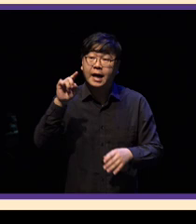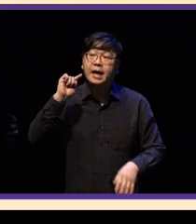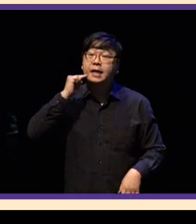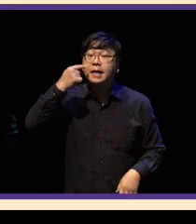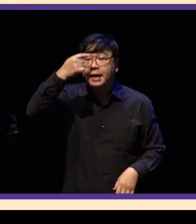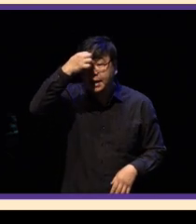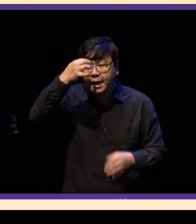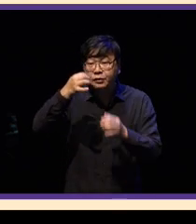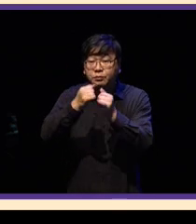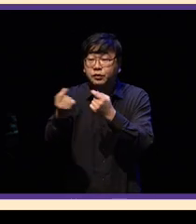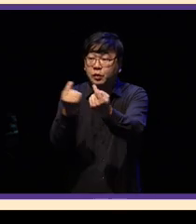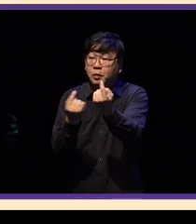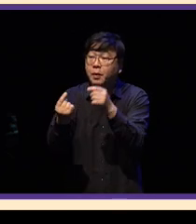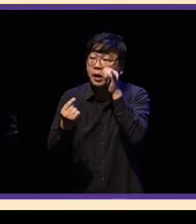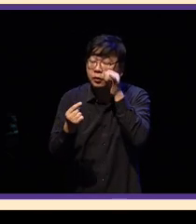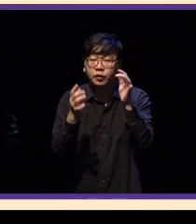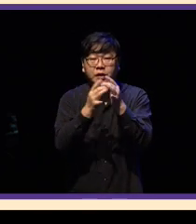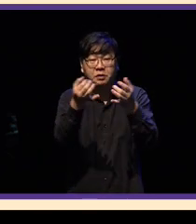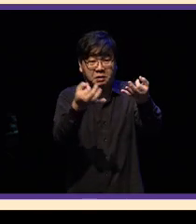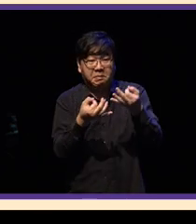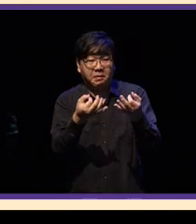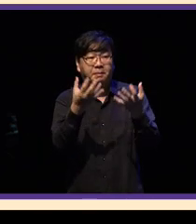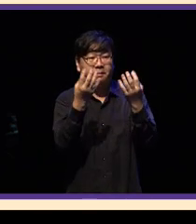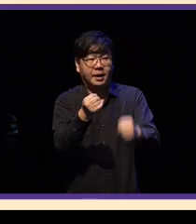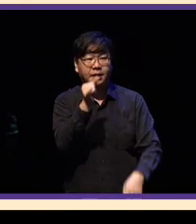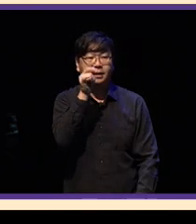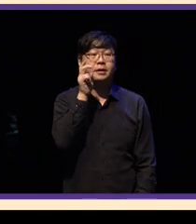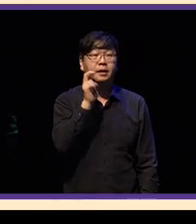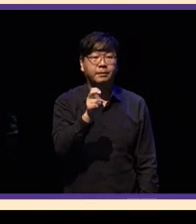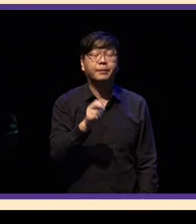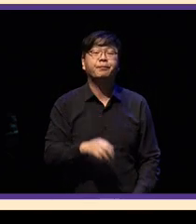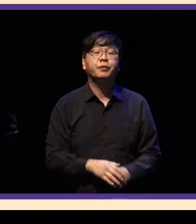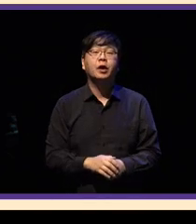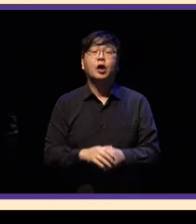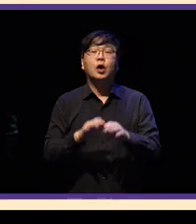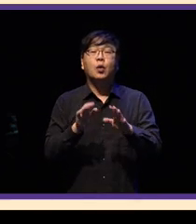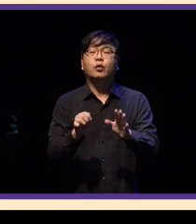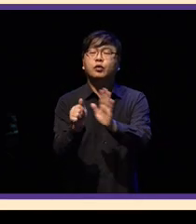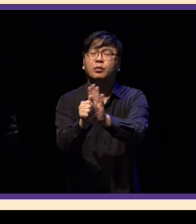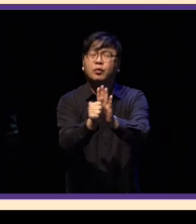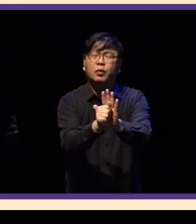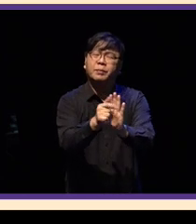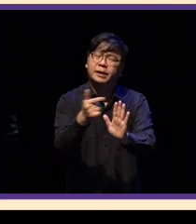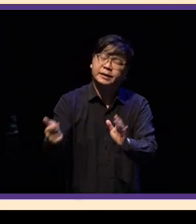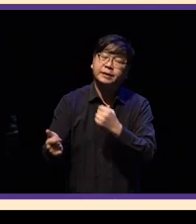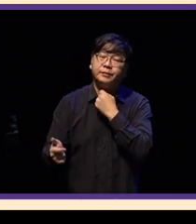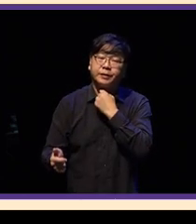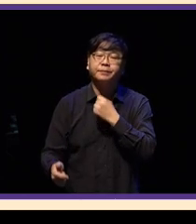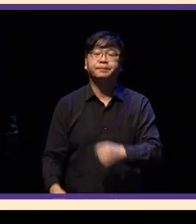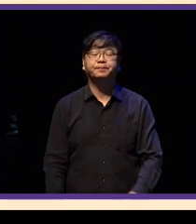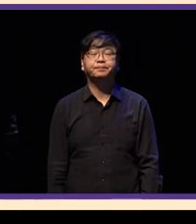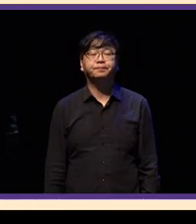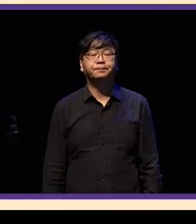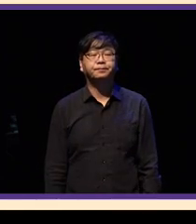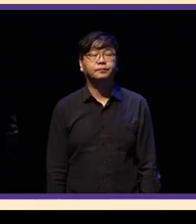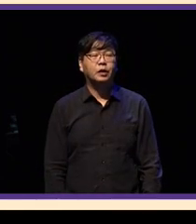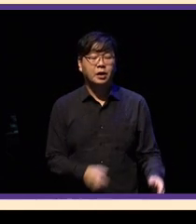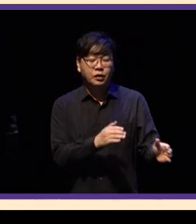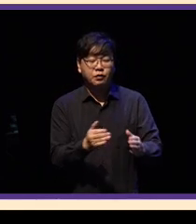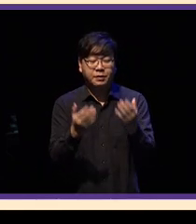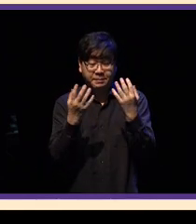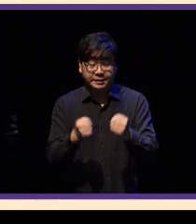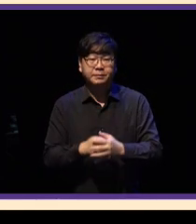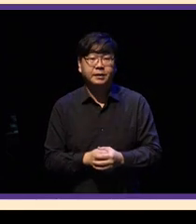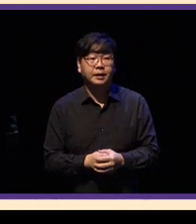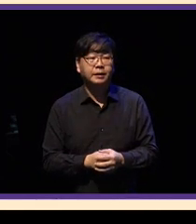예술가 분들 계시고 온라인으로도 지금 많이 보고 계실 텐데 오늘 좀 큰 힘이 되었으면 싶습니다. 많이 준비했습니다.